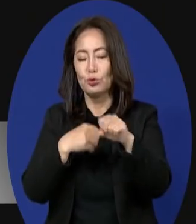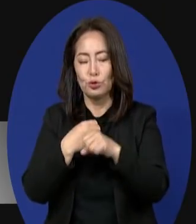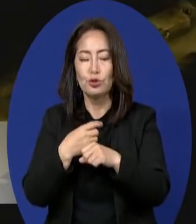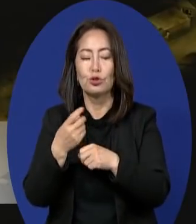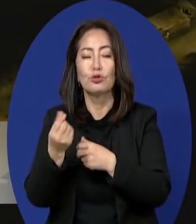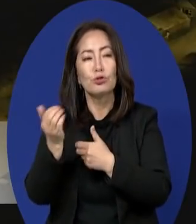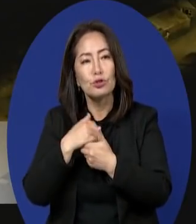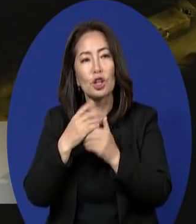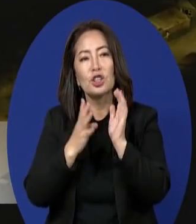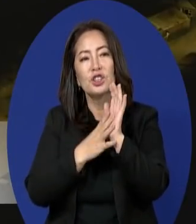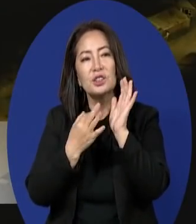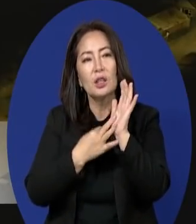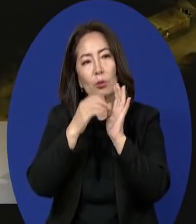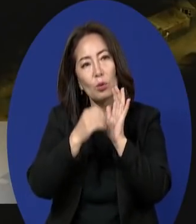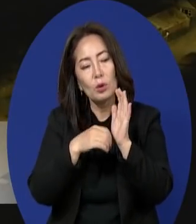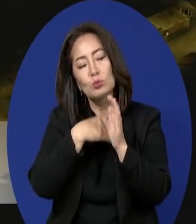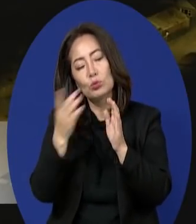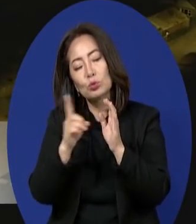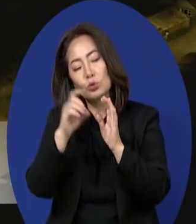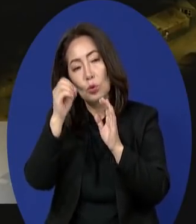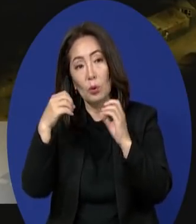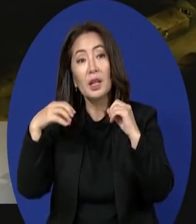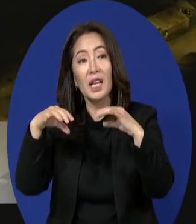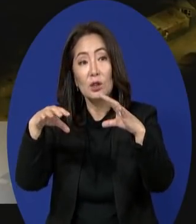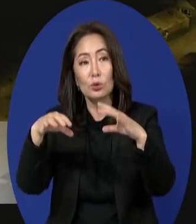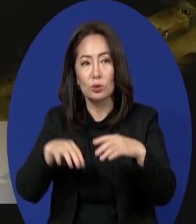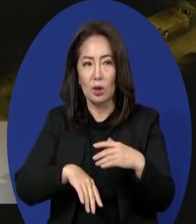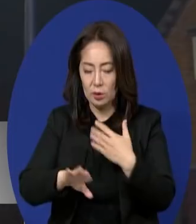дүнд 98-100% гэрлүүлэхтэй болж байгаа юм. Харин одоо